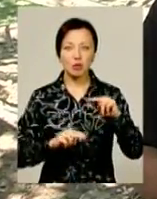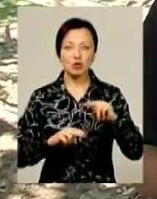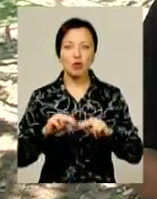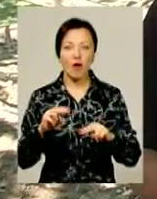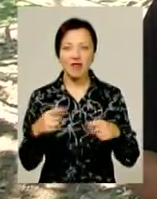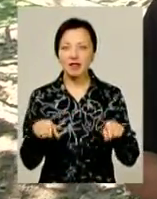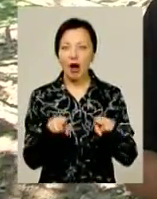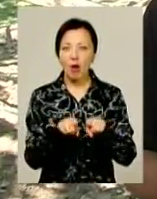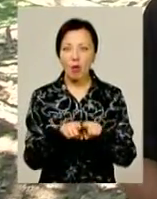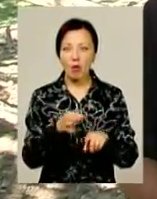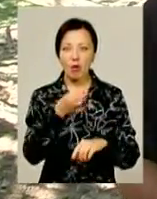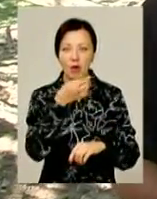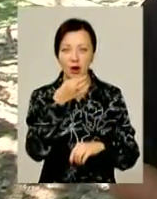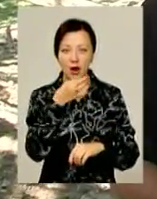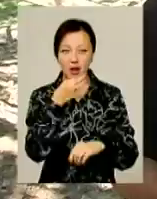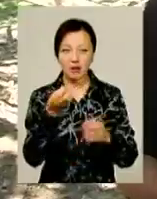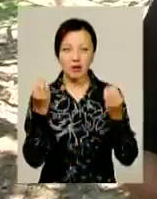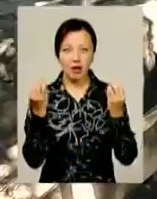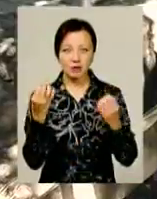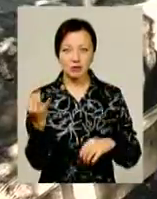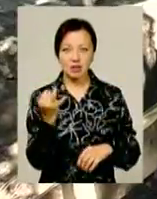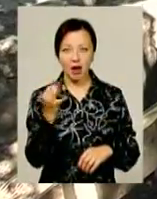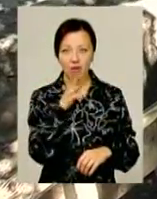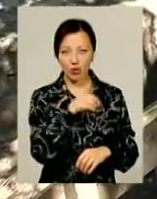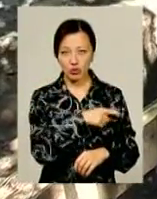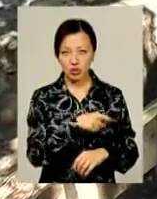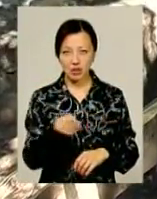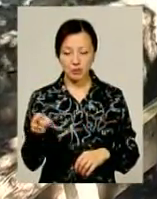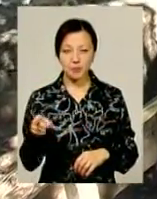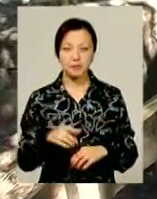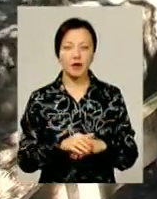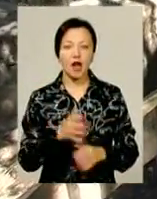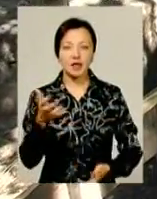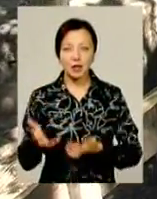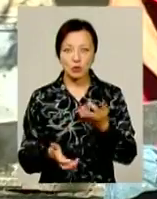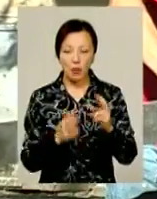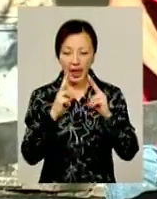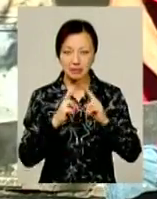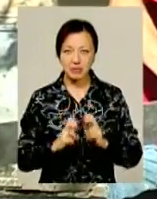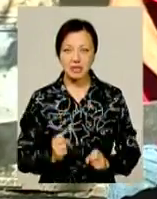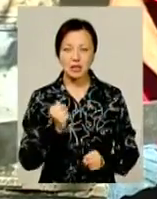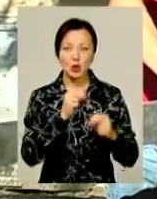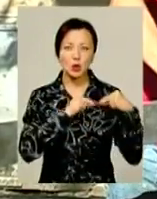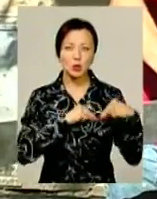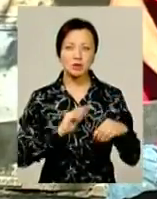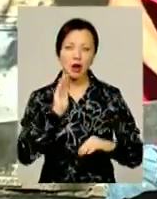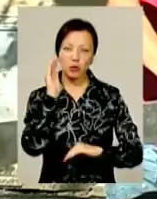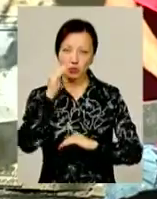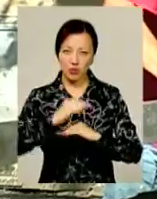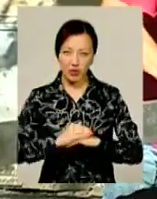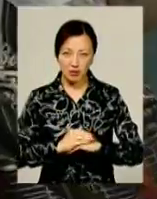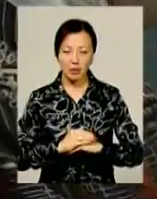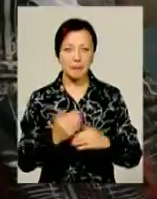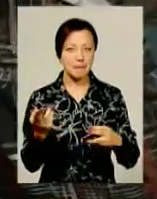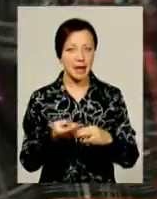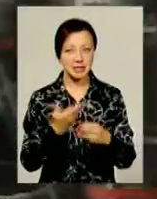от раннього, класного, цікавого часу. Над розкопками археологічна експедиція трудиться зранку і до смерканку майже